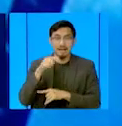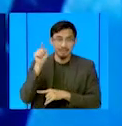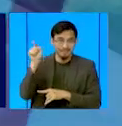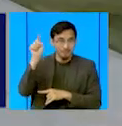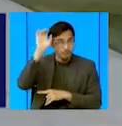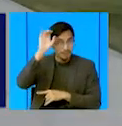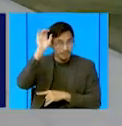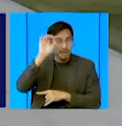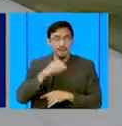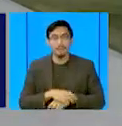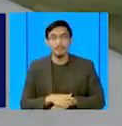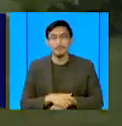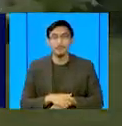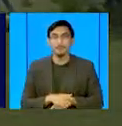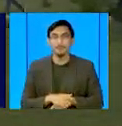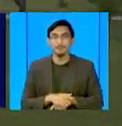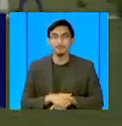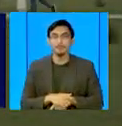Uzbekistan.